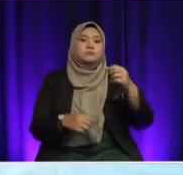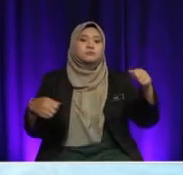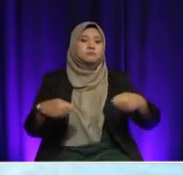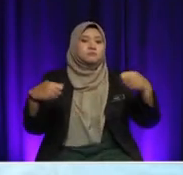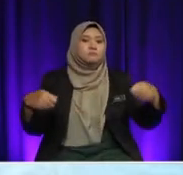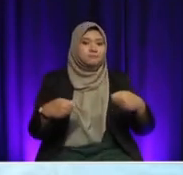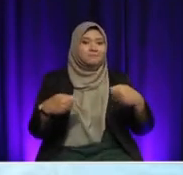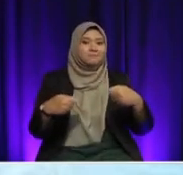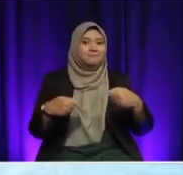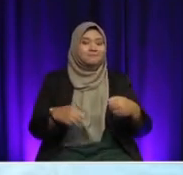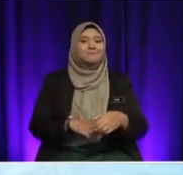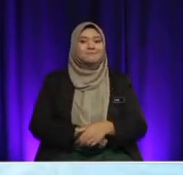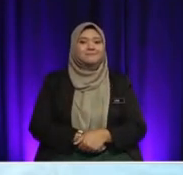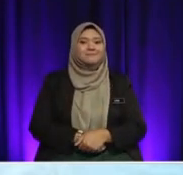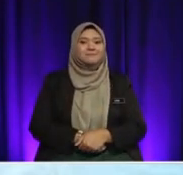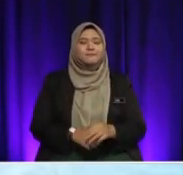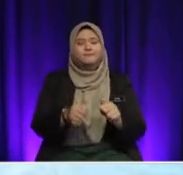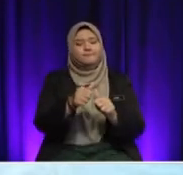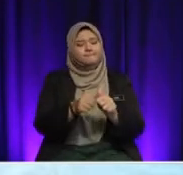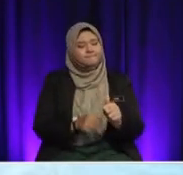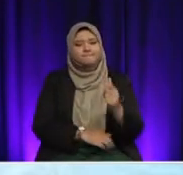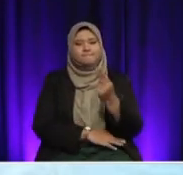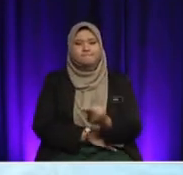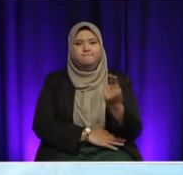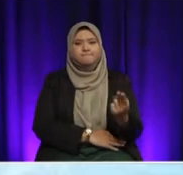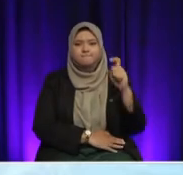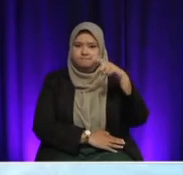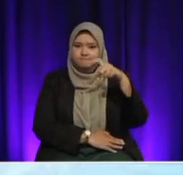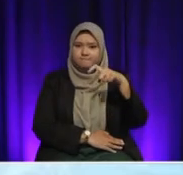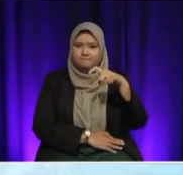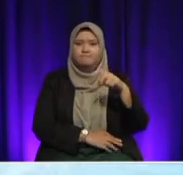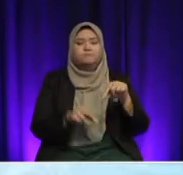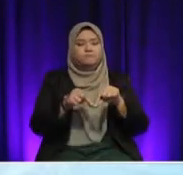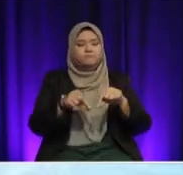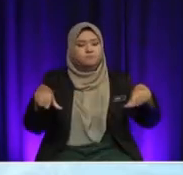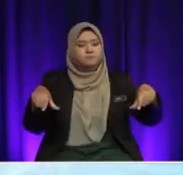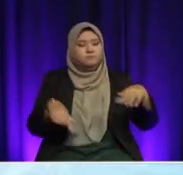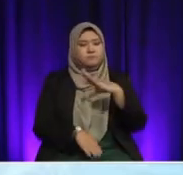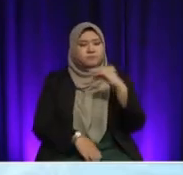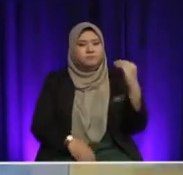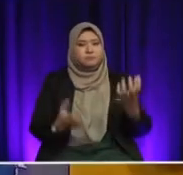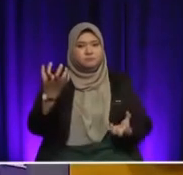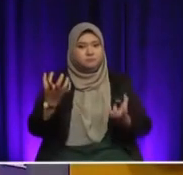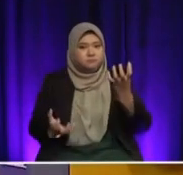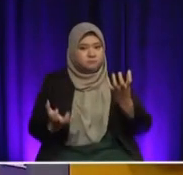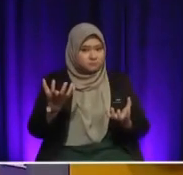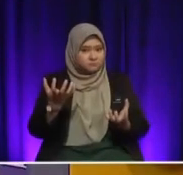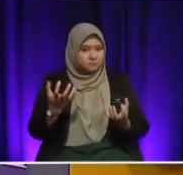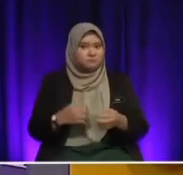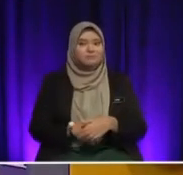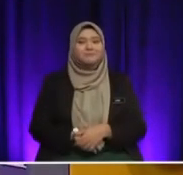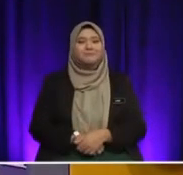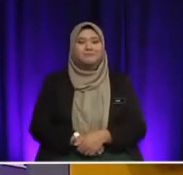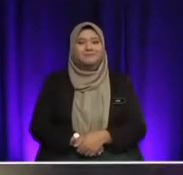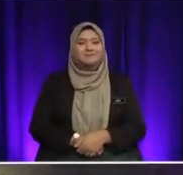sukat dengan bahan, memang kita sukat dengan penimbang digital. Okey, ni berdasarkan pengalaman. Boleh saya tanya dah pada anak-anak murid saya,